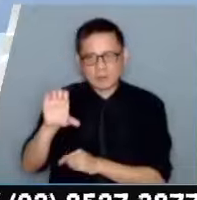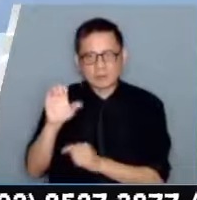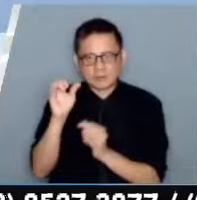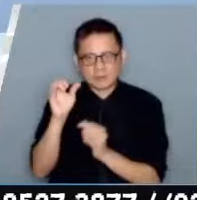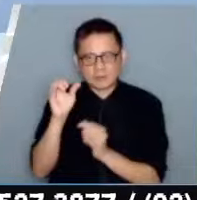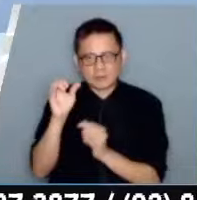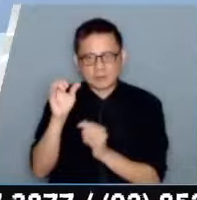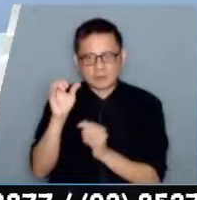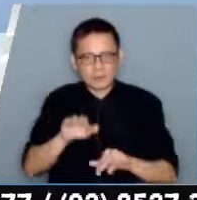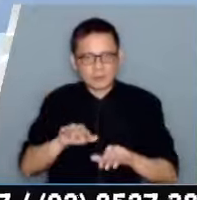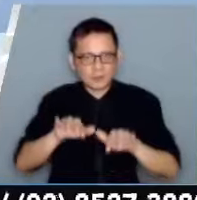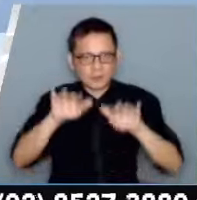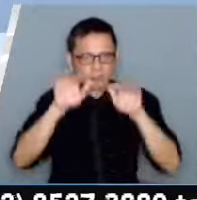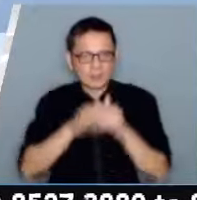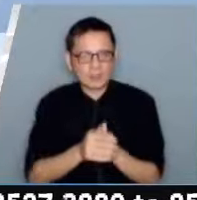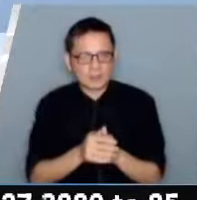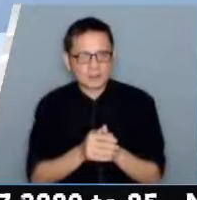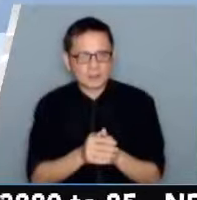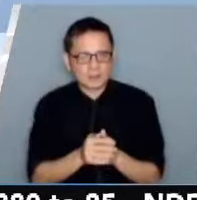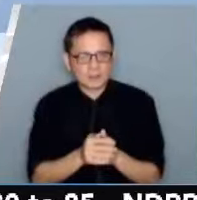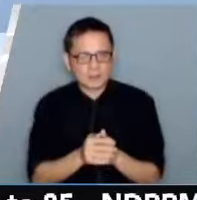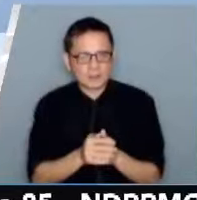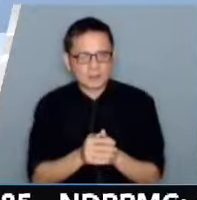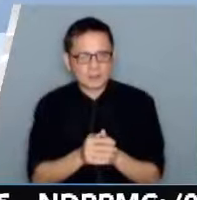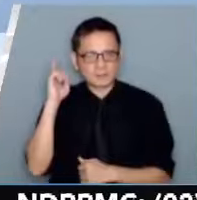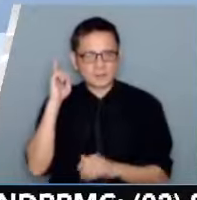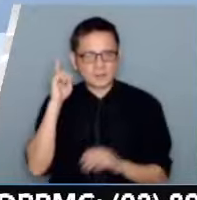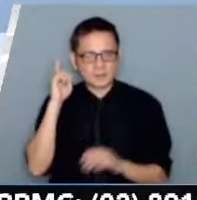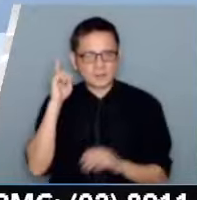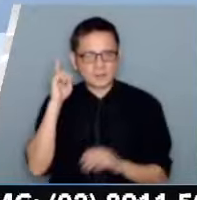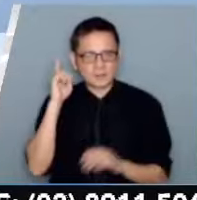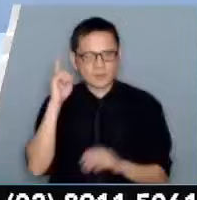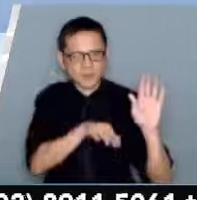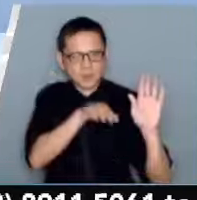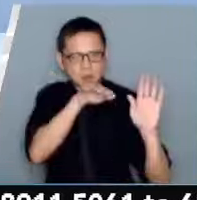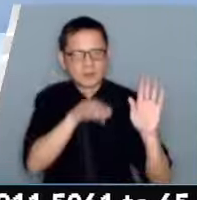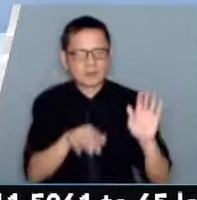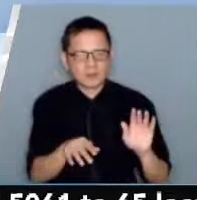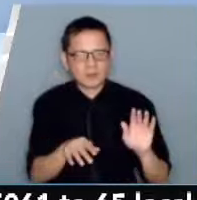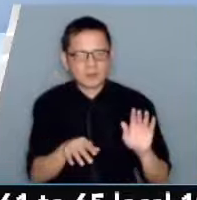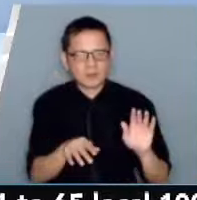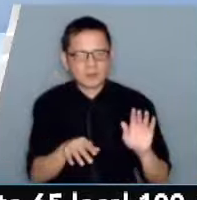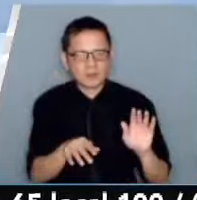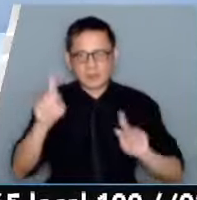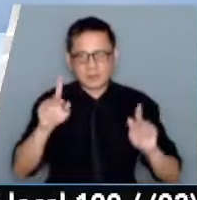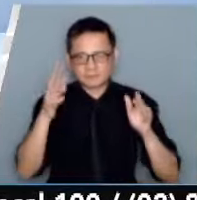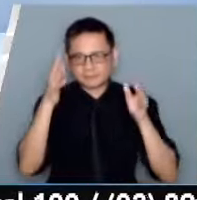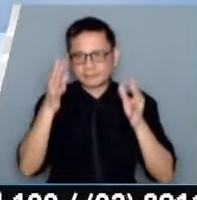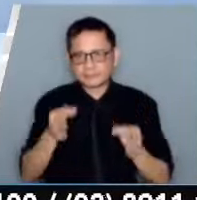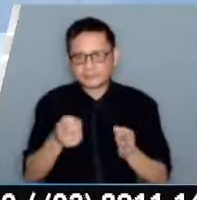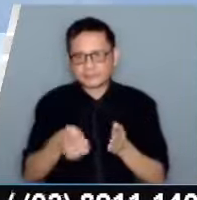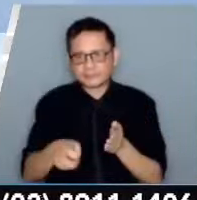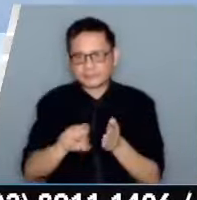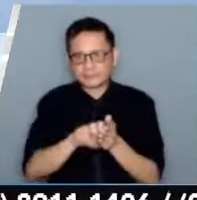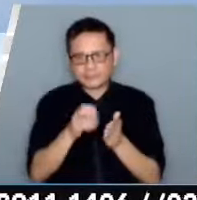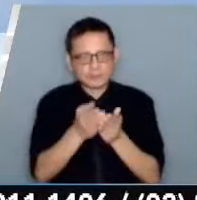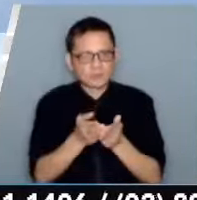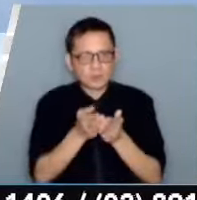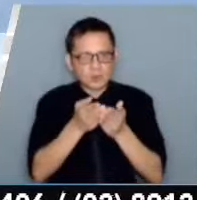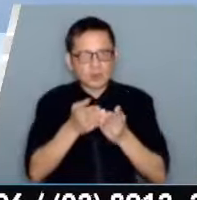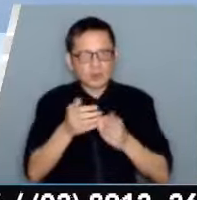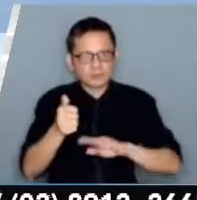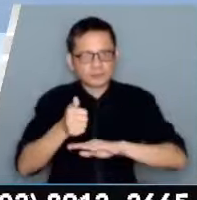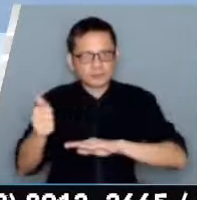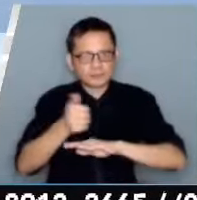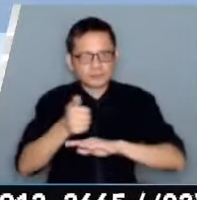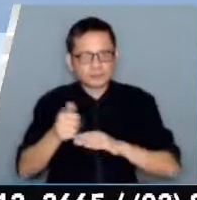Tatalon, abot bewang pa ang baha. Kaya ang ilang residente, kinailangang sumakay ng bangka. Makalipas ang ilang oras,